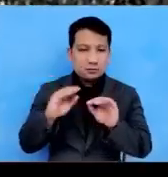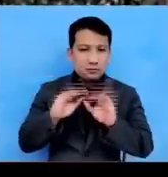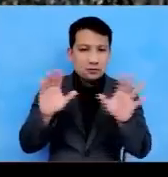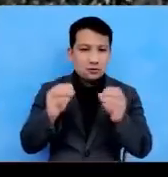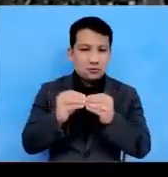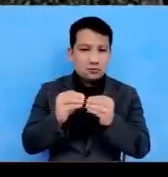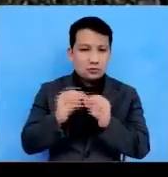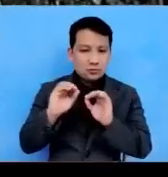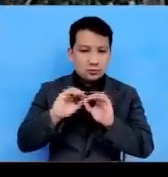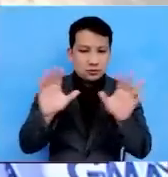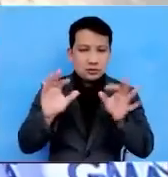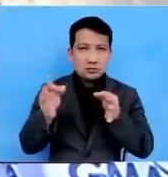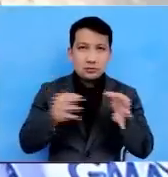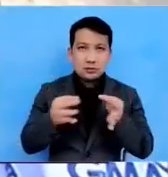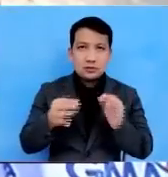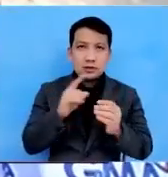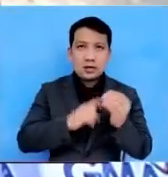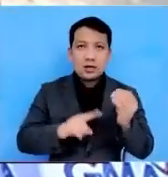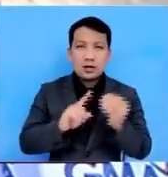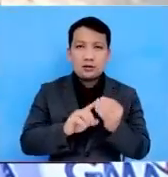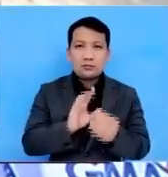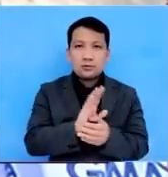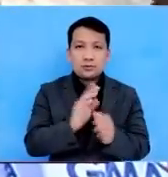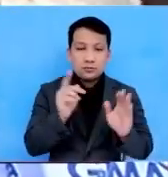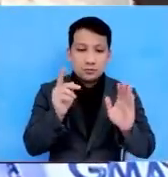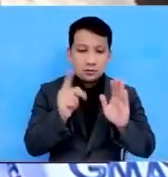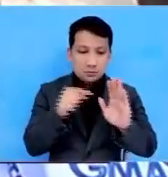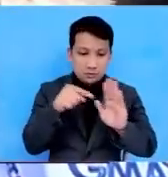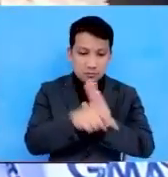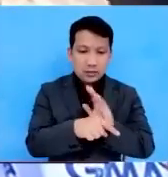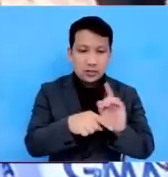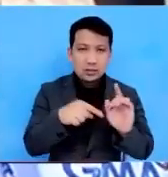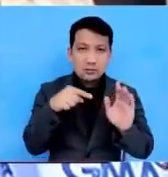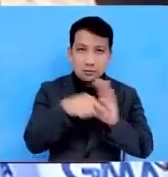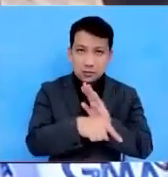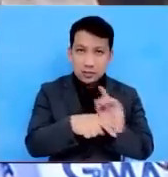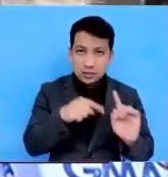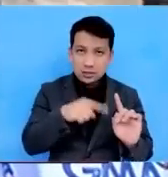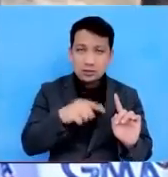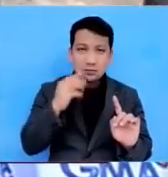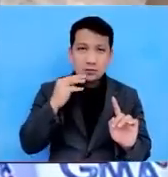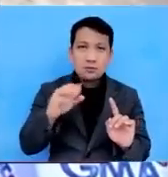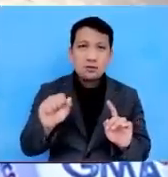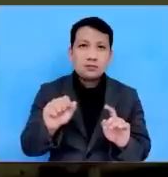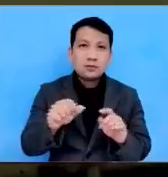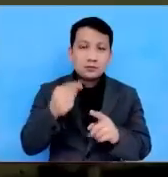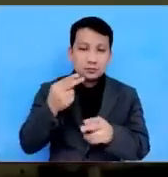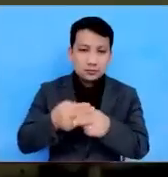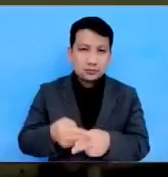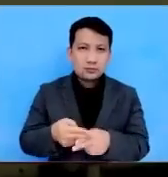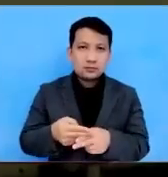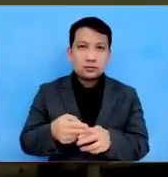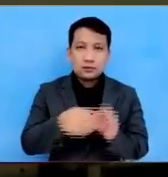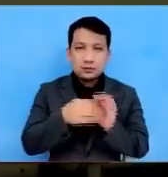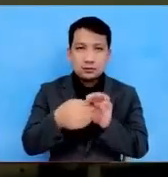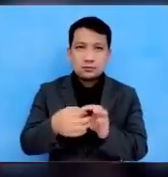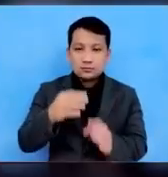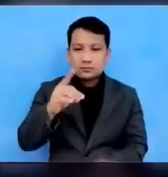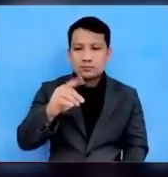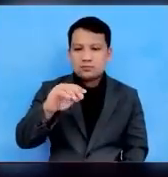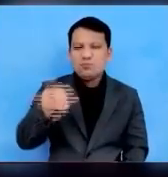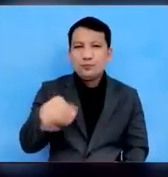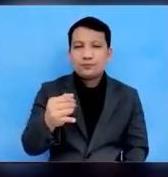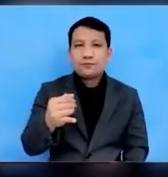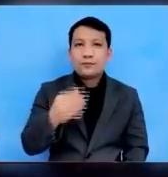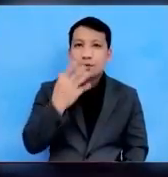pagpatay sa mamamahayag. Matatandang sinabi kahapon ng kampo ng mga Mabasa na pinangalanan na sa kanila ng Department of Justice ang mastermind.